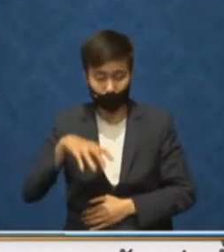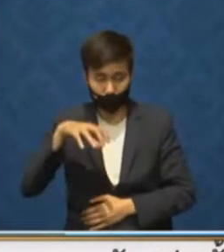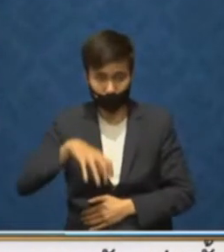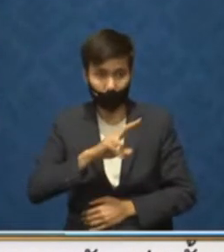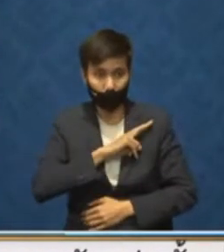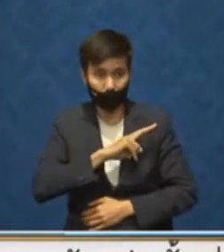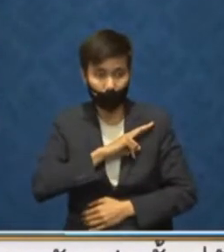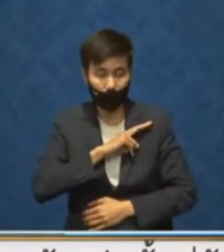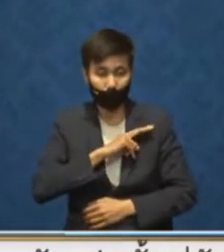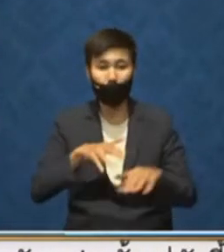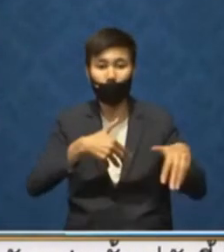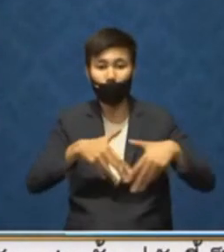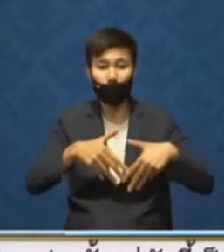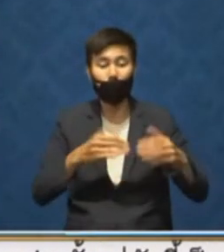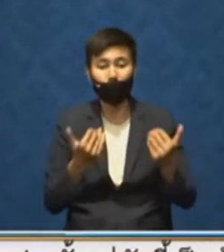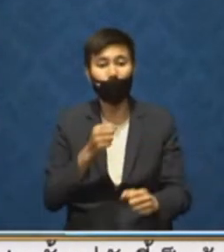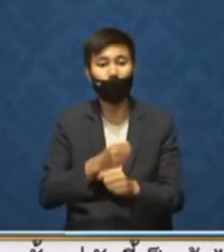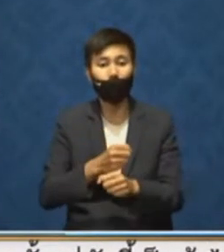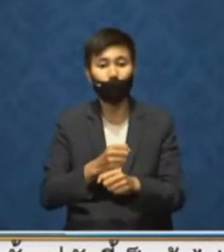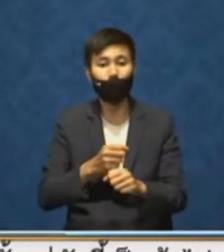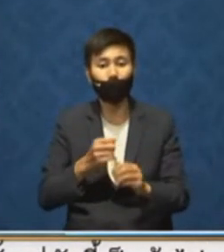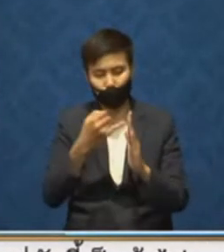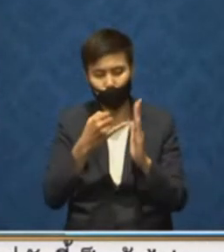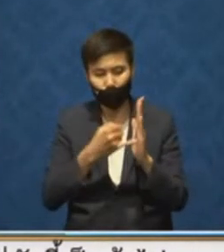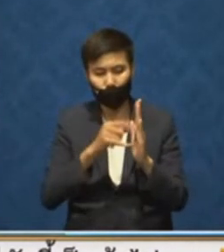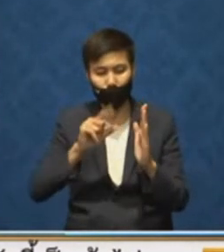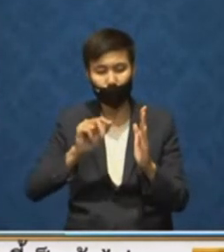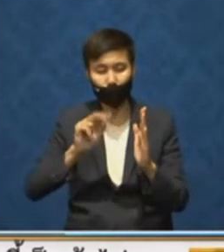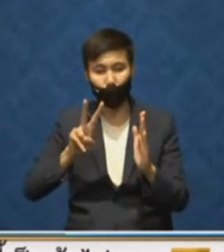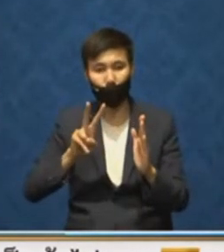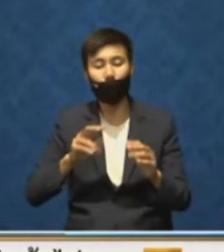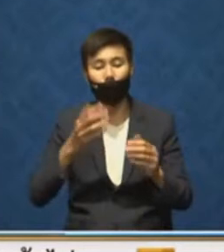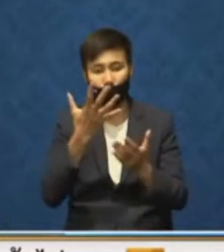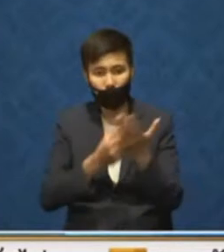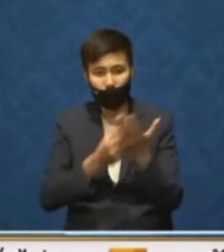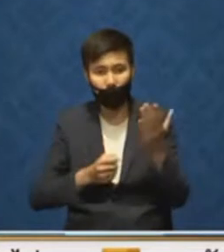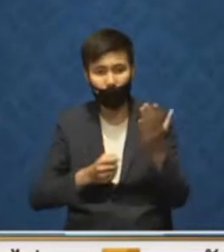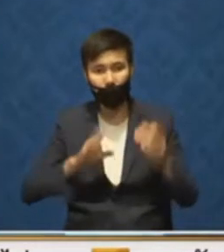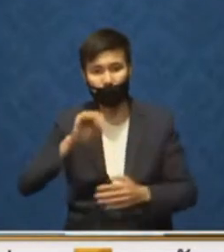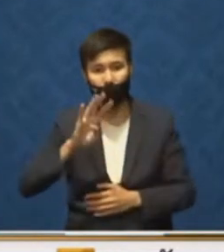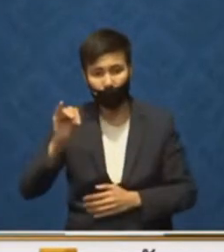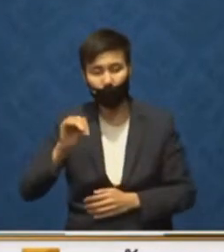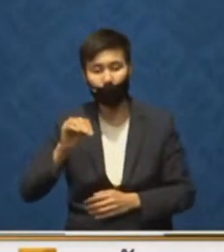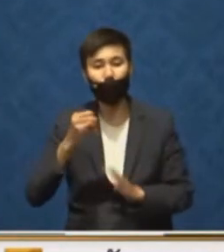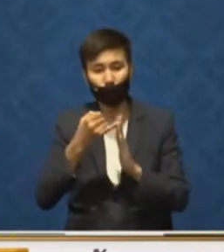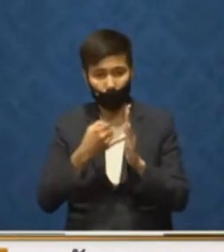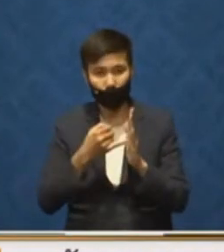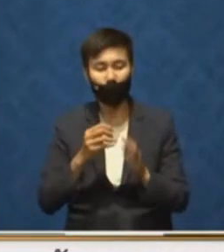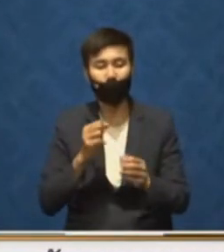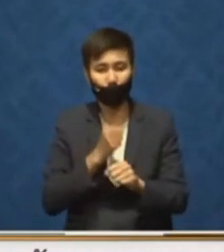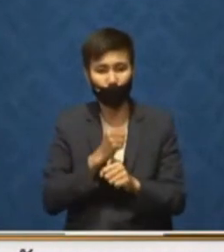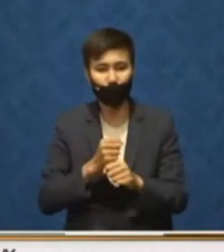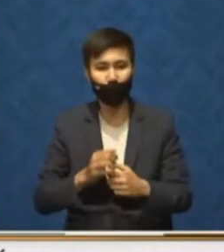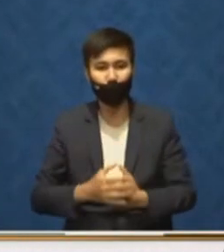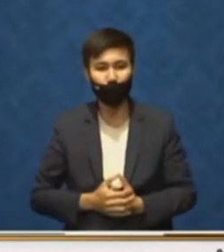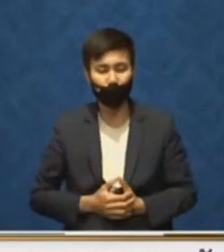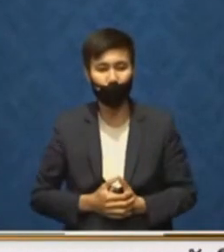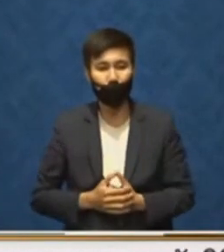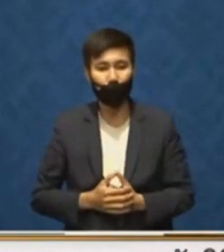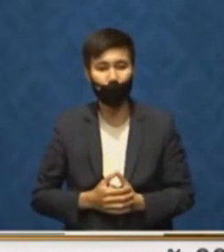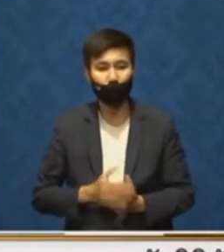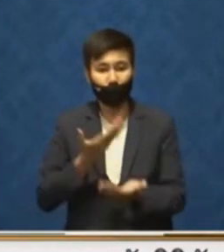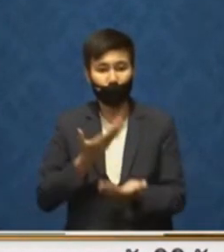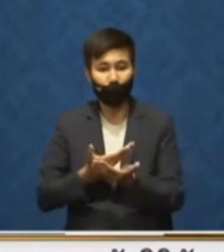วันนี้ในการเสร็จไปแล้ว 22จังหวัดนะครับอย่างไรอีก 4จังหวัดซึ่งต้องเดินได้อย่างต่อเนื่องนะครับเรื่องของการลงทุน